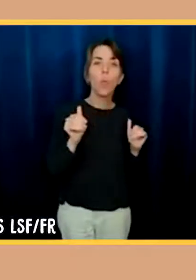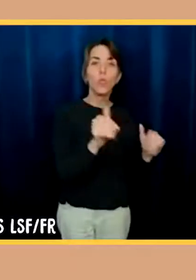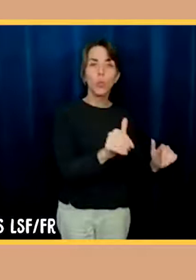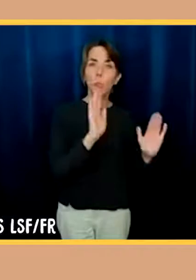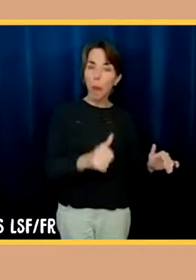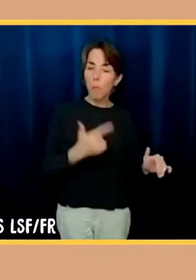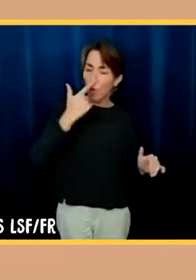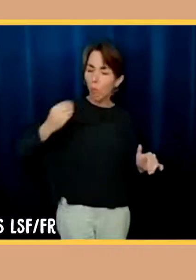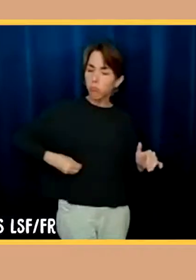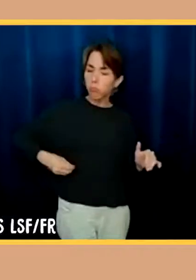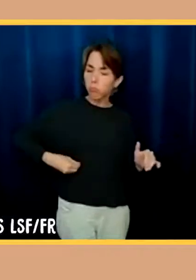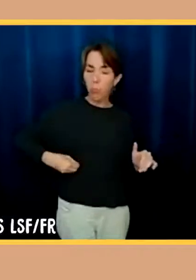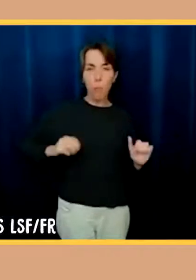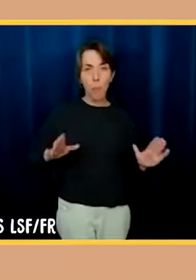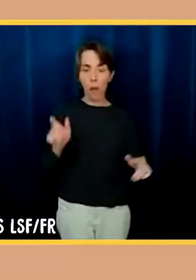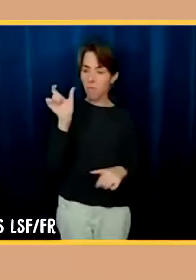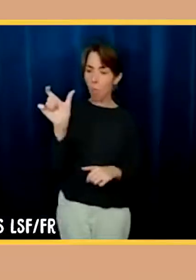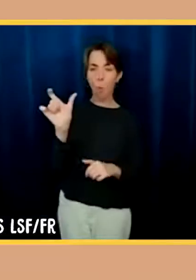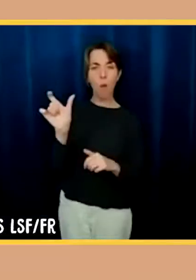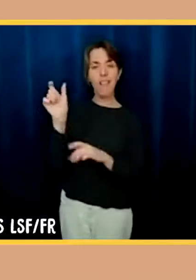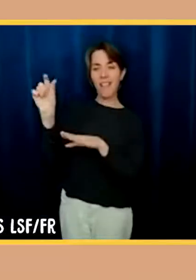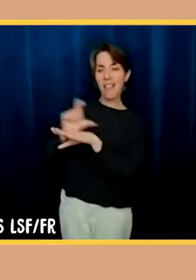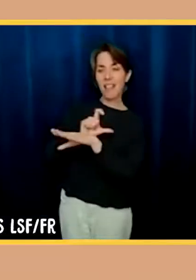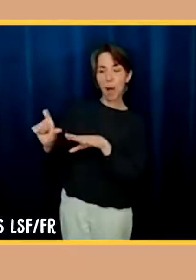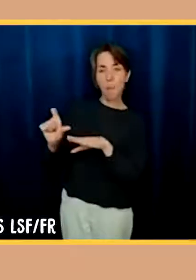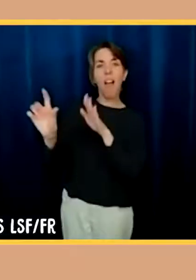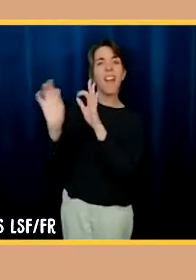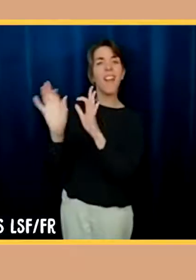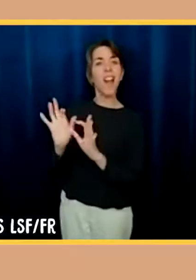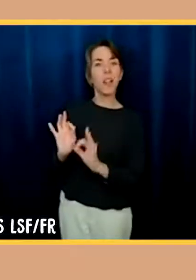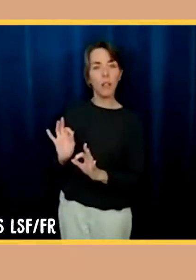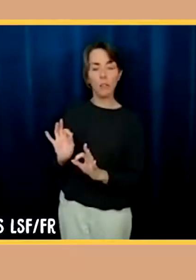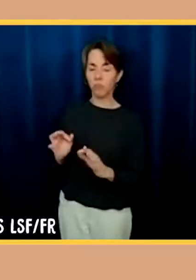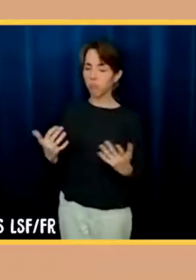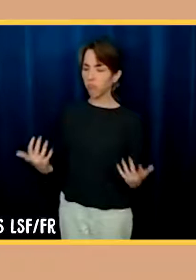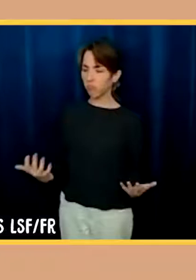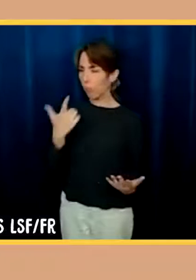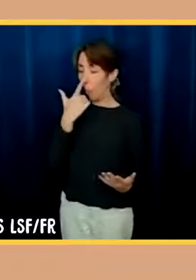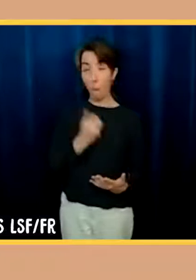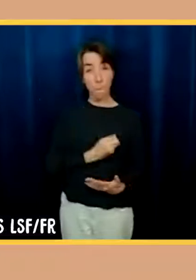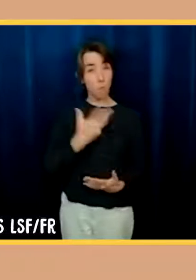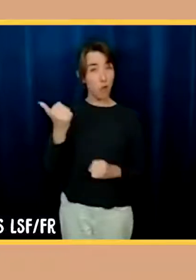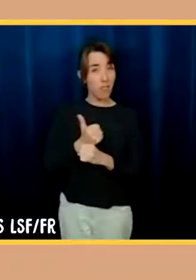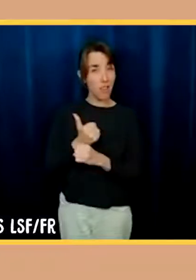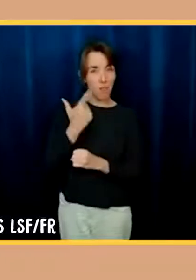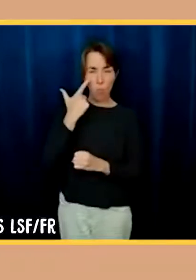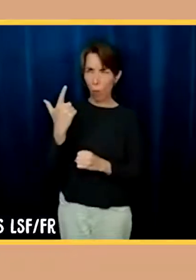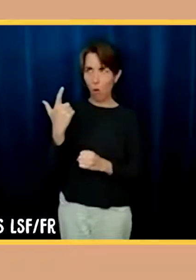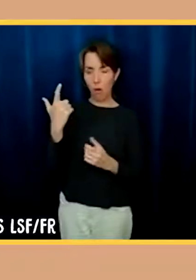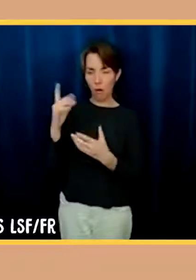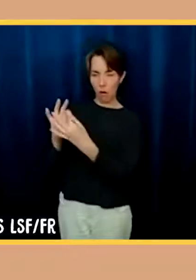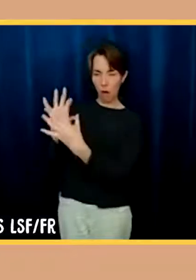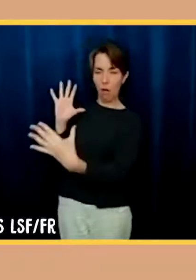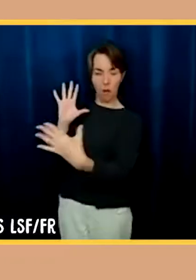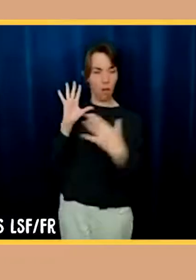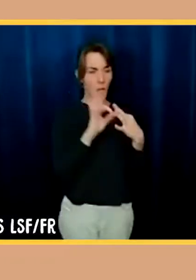ce terme d'islam à la carte, en fait, j'ai pris des années avant de m'en défaire et avant de m'en détacher. Et ça m'a pris vraiment beaucoup, beaucoup, beaucoup